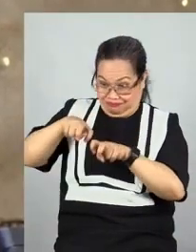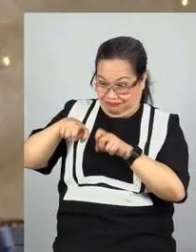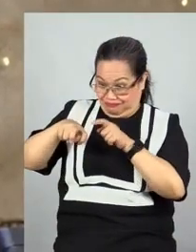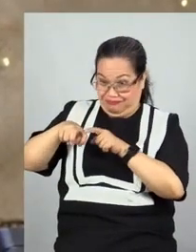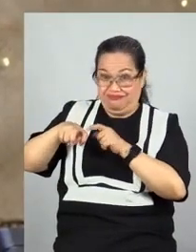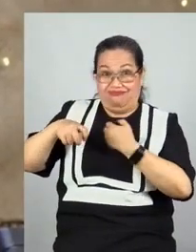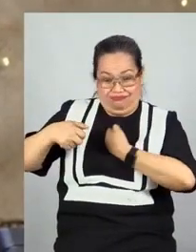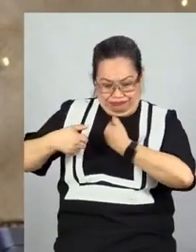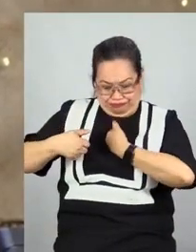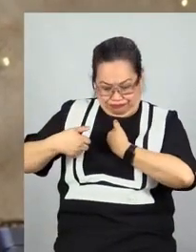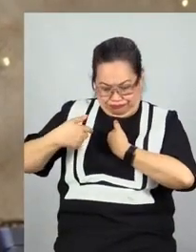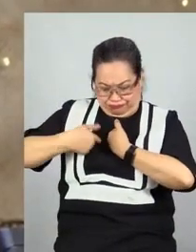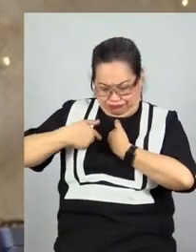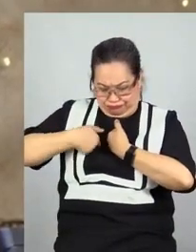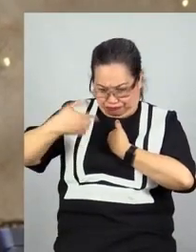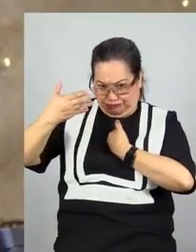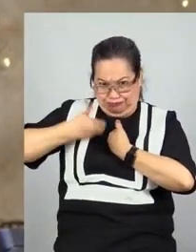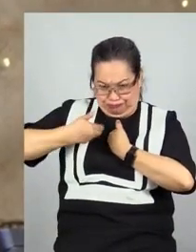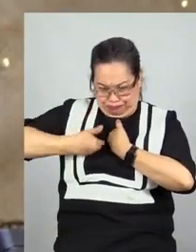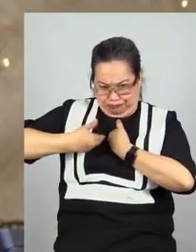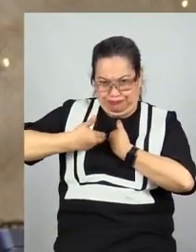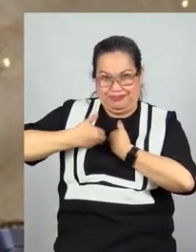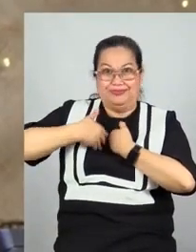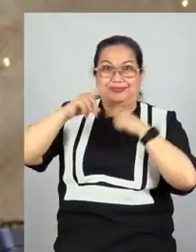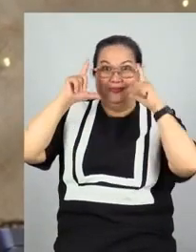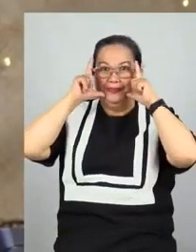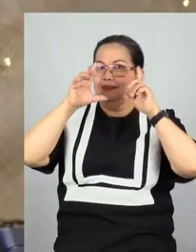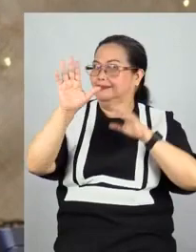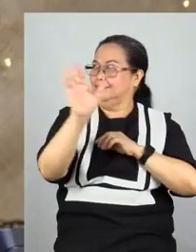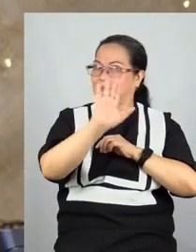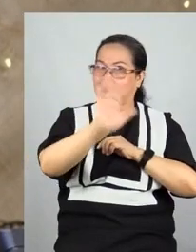ambition or conceit,